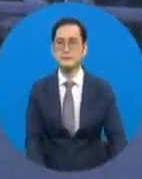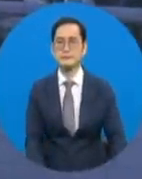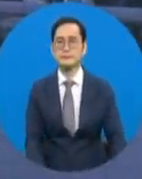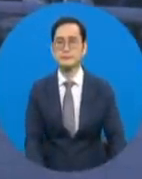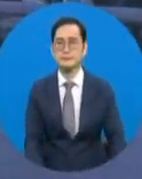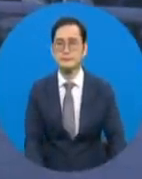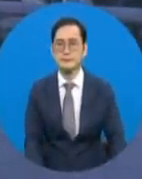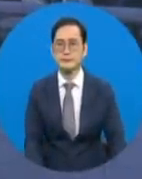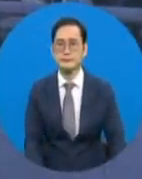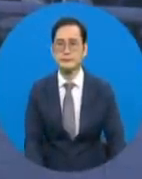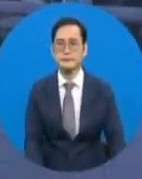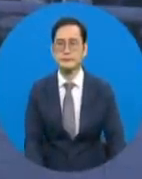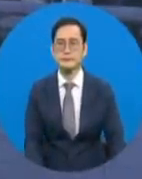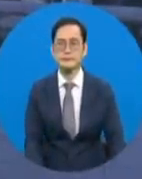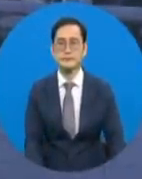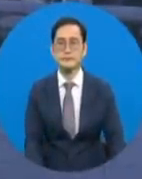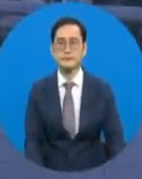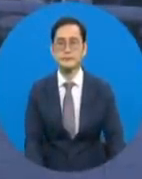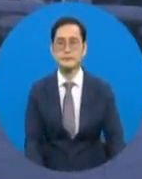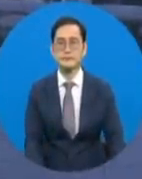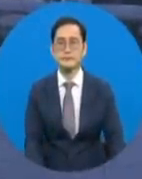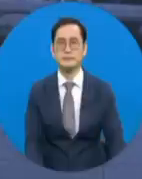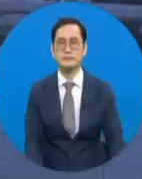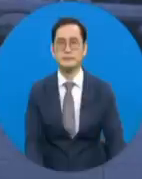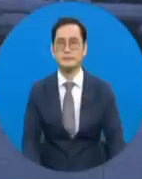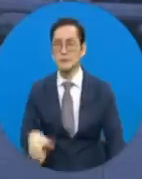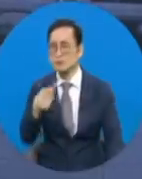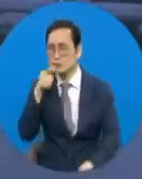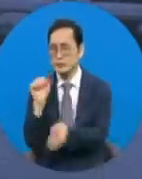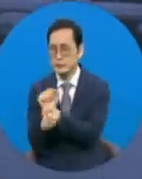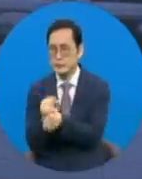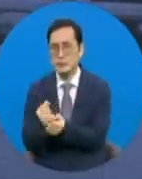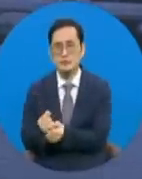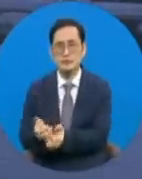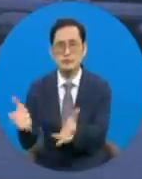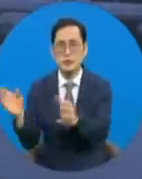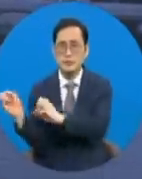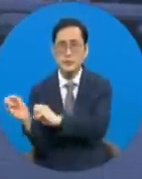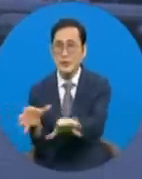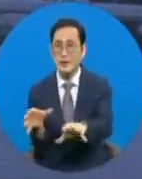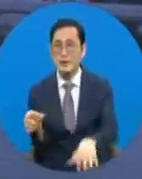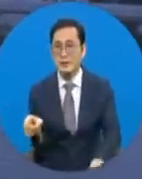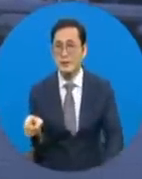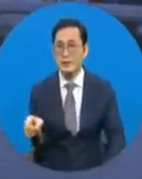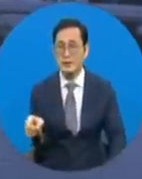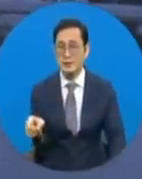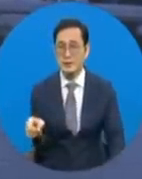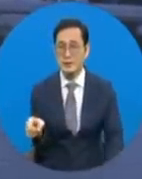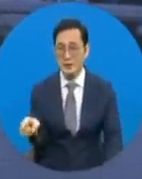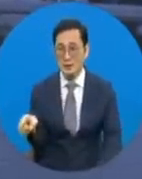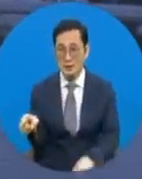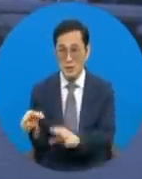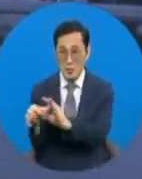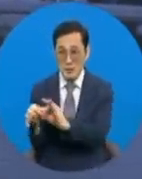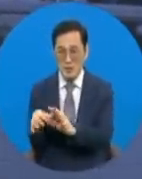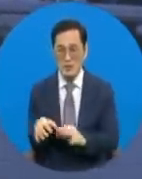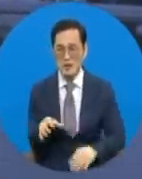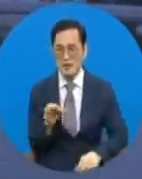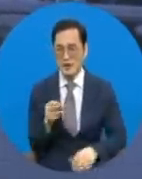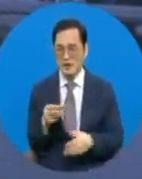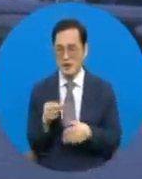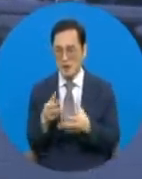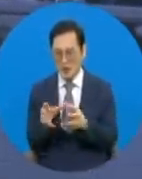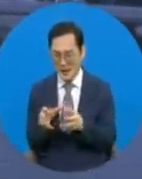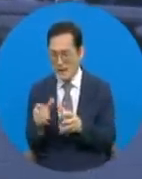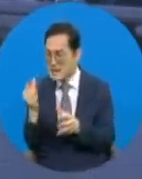같습니다. 저희 그러니까요. 우리 한국이 오염수 방류를 계기로 여당과 일본 그리고 야당과 중국의